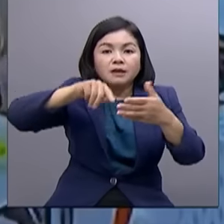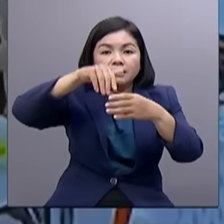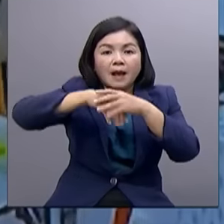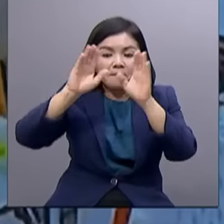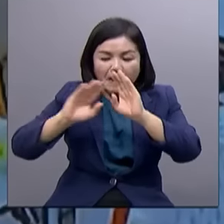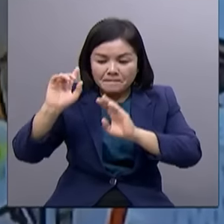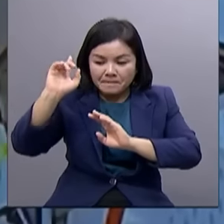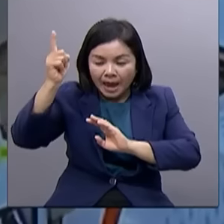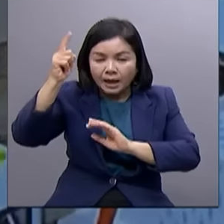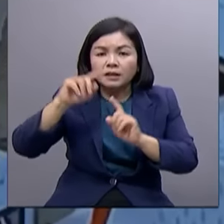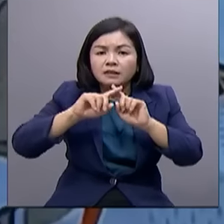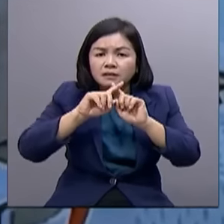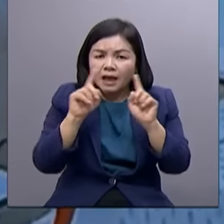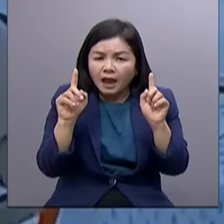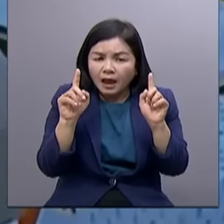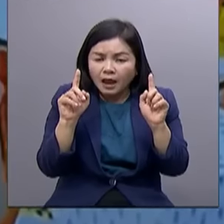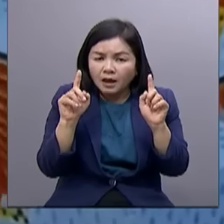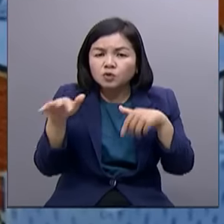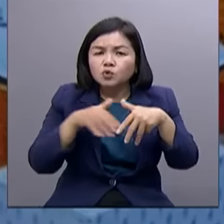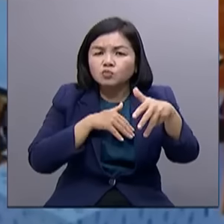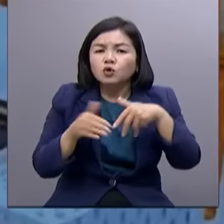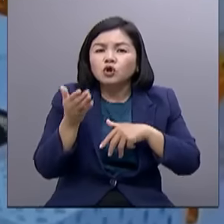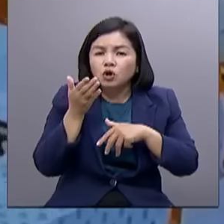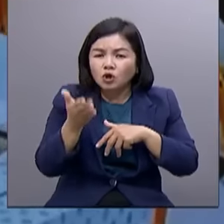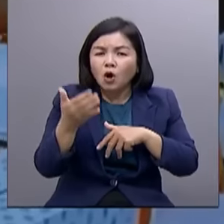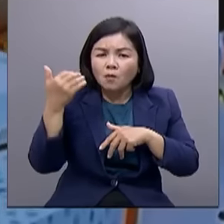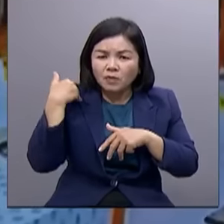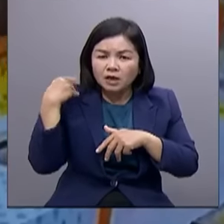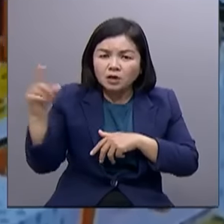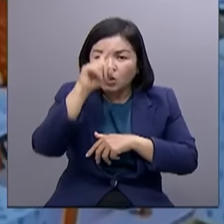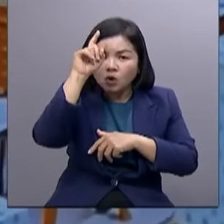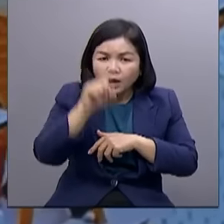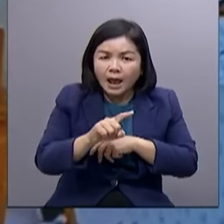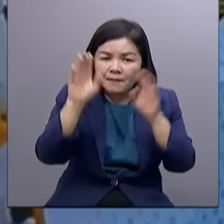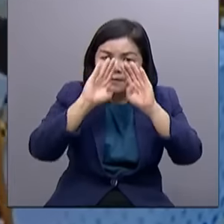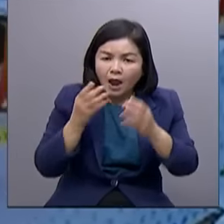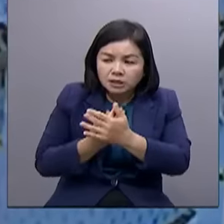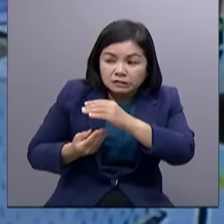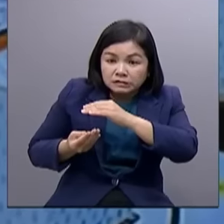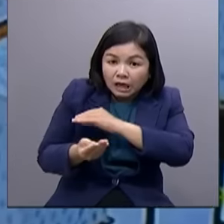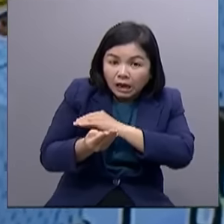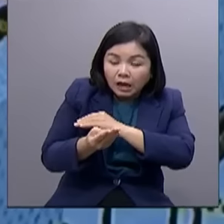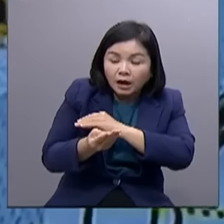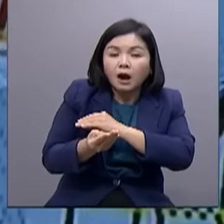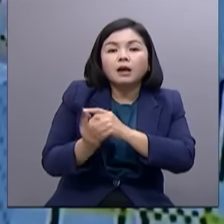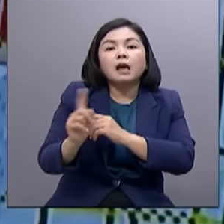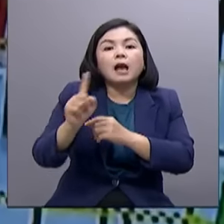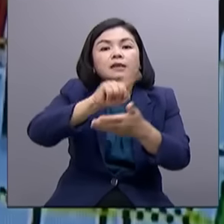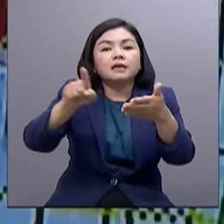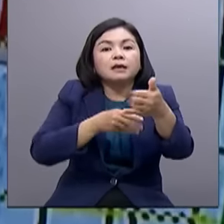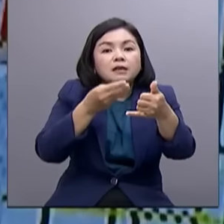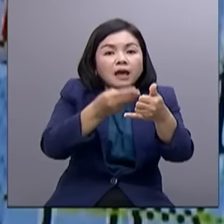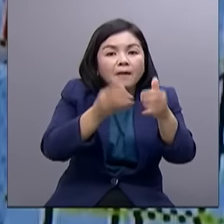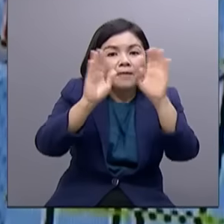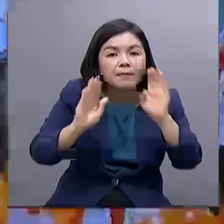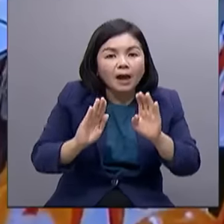ใหม่นะคะแต่ว่าสิ่งที่หลายๆคนเขาเรียกร้องกันนั่นก็คือพอมีข้อสังเกตเรื่องจะฮ้วหรือว่าการใช้อิทธิพลเนี่ยก็อยากจะให้เข้า